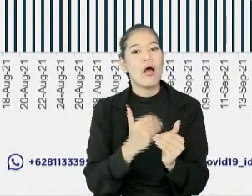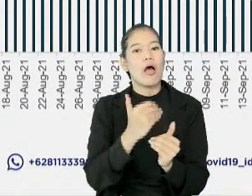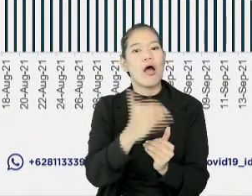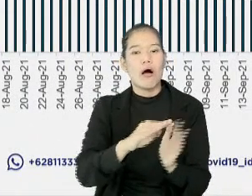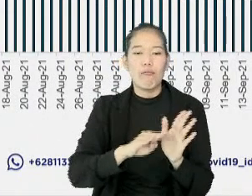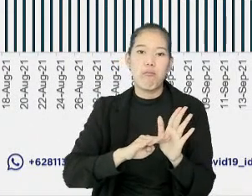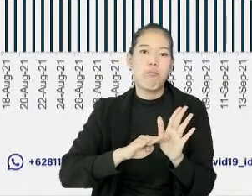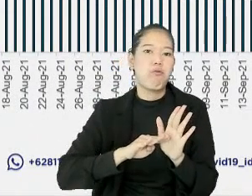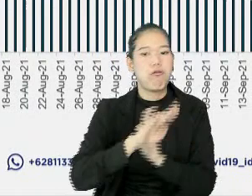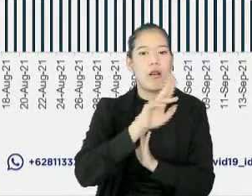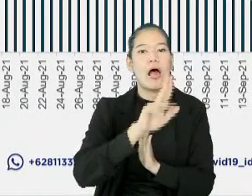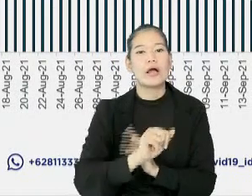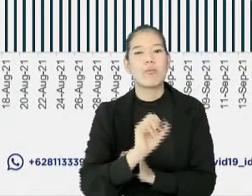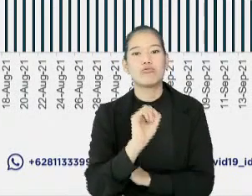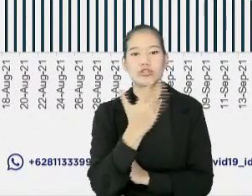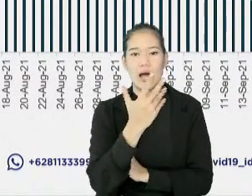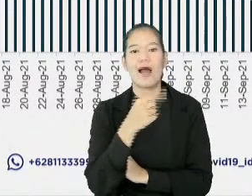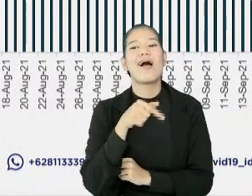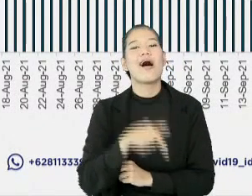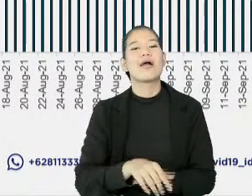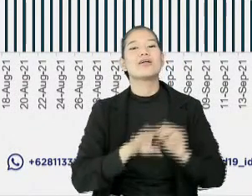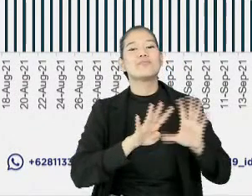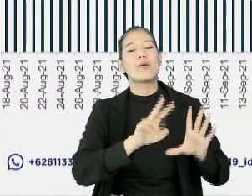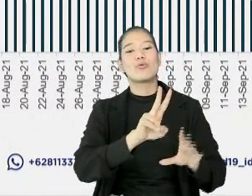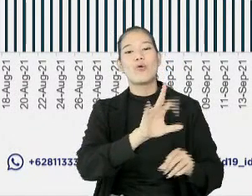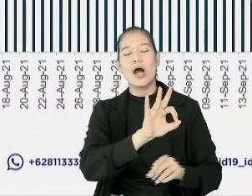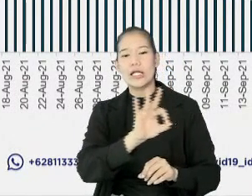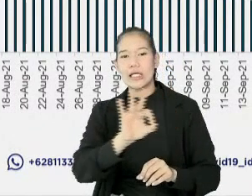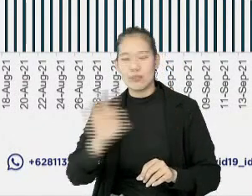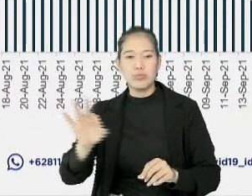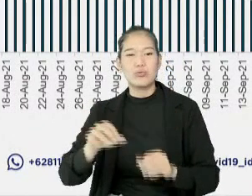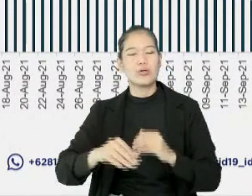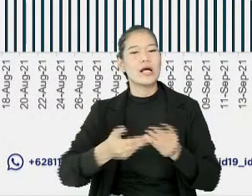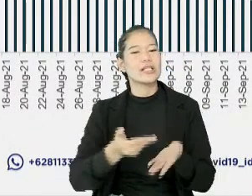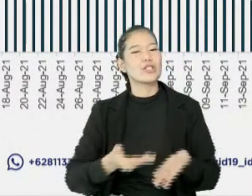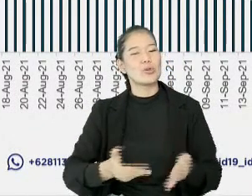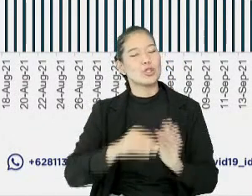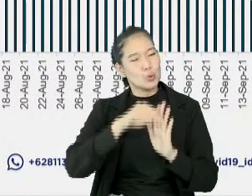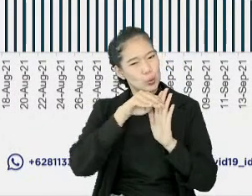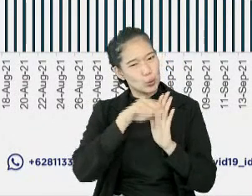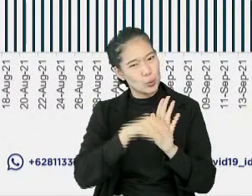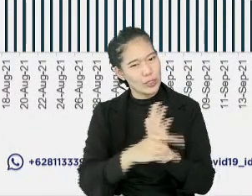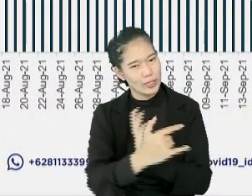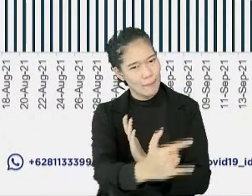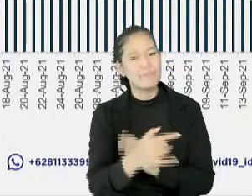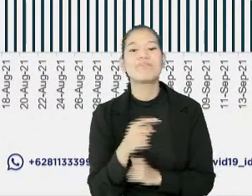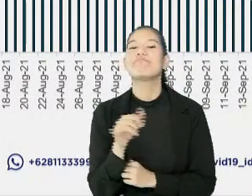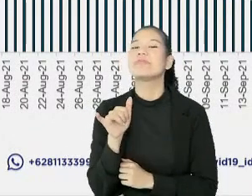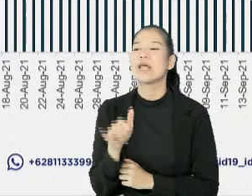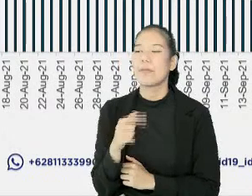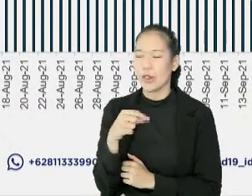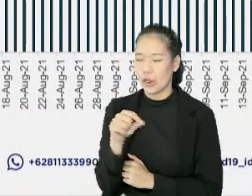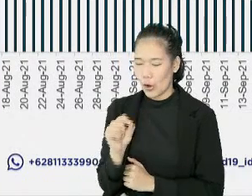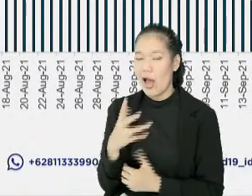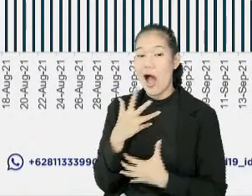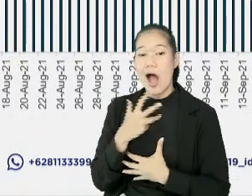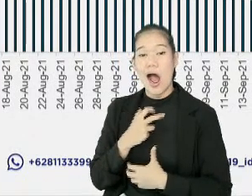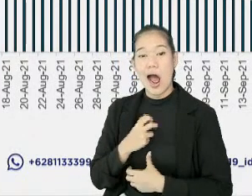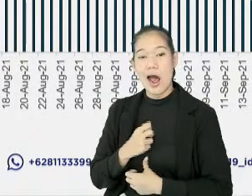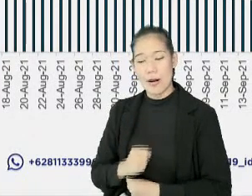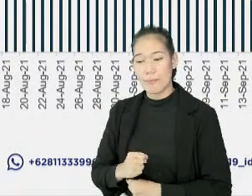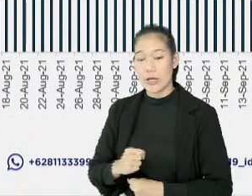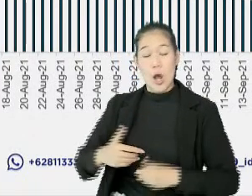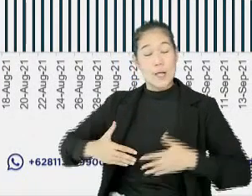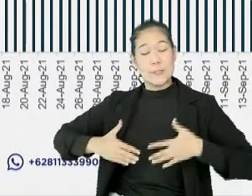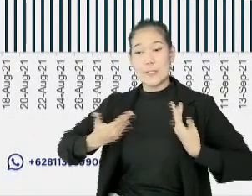secondwife dan sekarang kita berada di 92 dalam keadaan urut terus turun betul jadi harapannya adalah tetap tidak